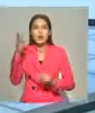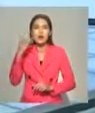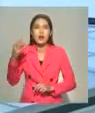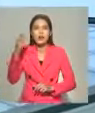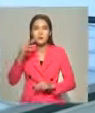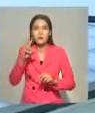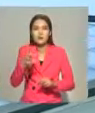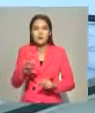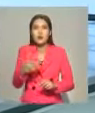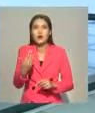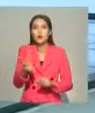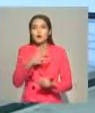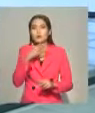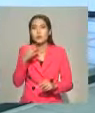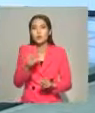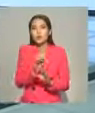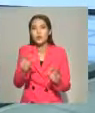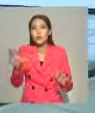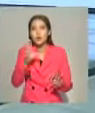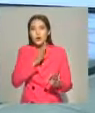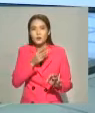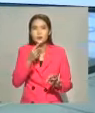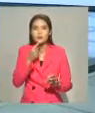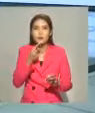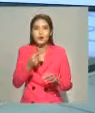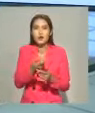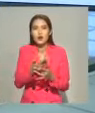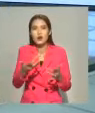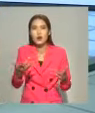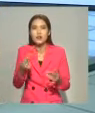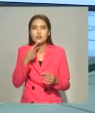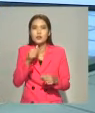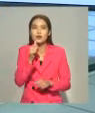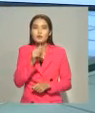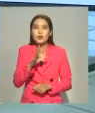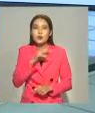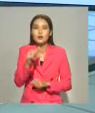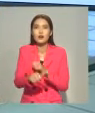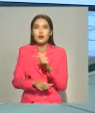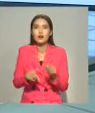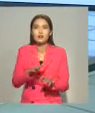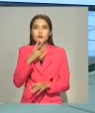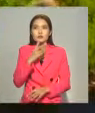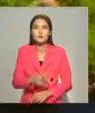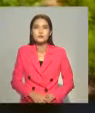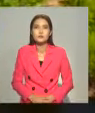әйгілі портынан да ерте шығыпты. Дәмі тіл үйретін алманың алуан түрінен дәм татқан тілшіміздің материалын көрейік.